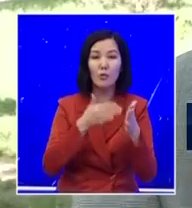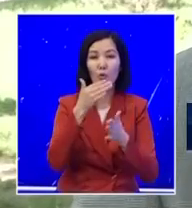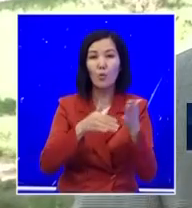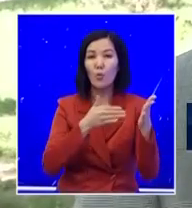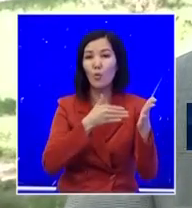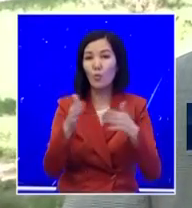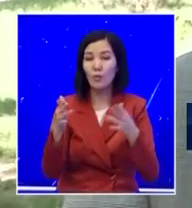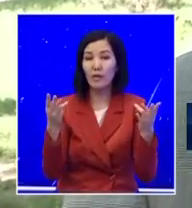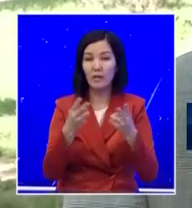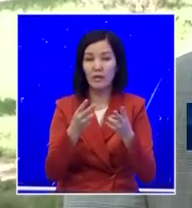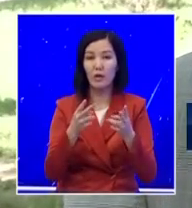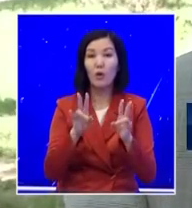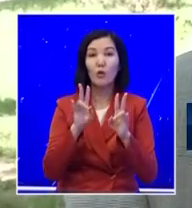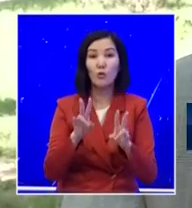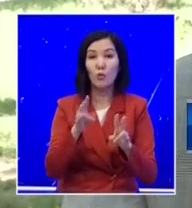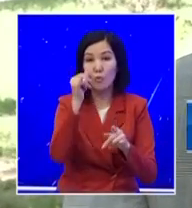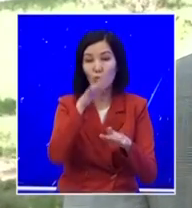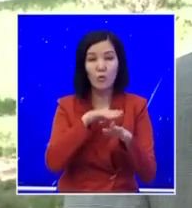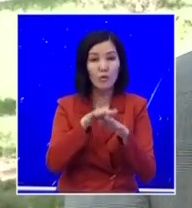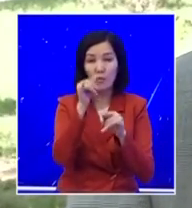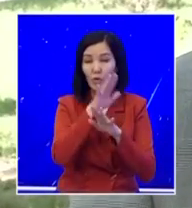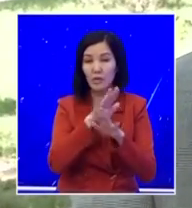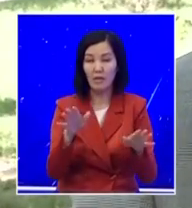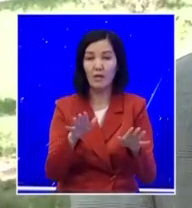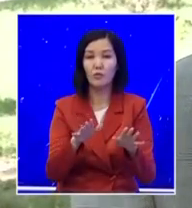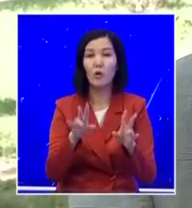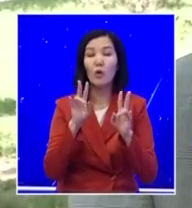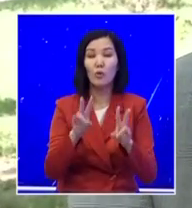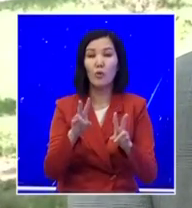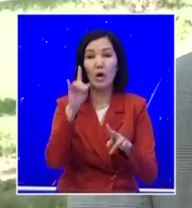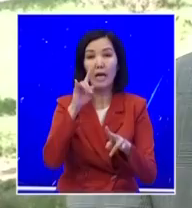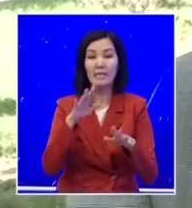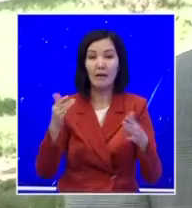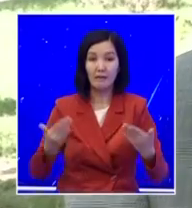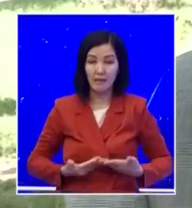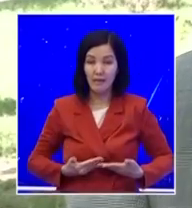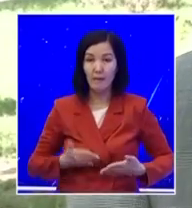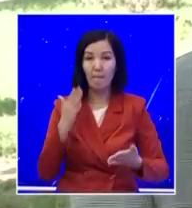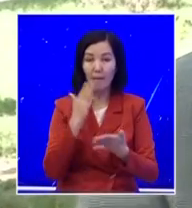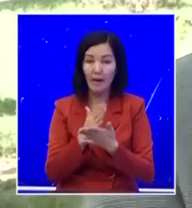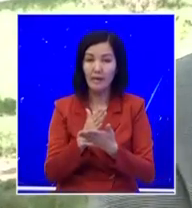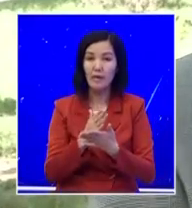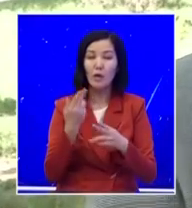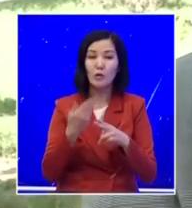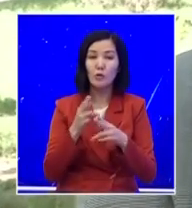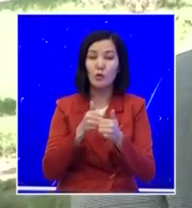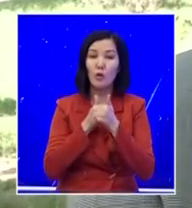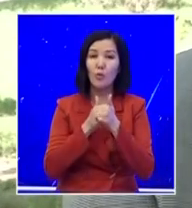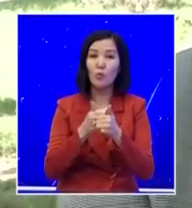барлығы. Өкінішке орай оны жүзеге асыра алмады. Қазақ әлі тірі мінекей. Сондықтан бұл қуғын